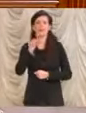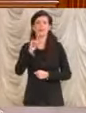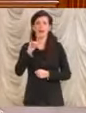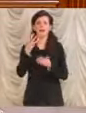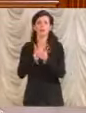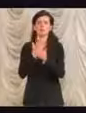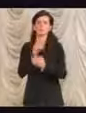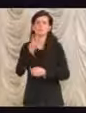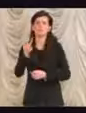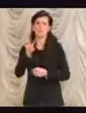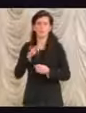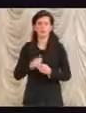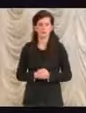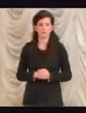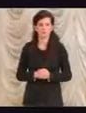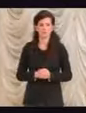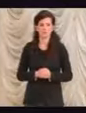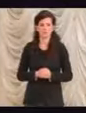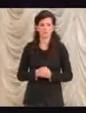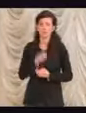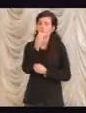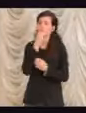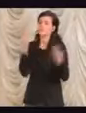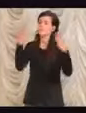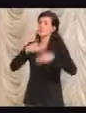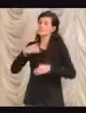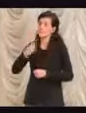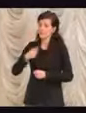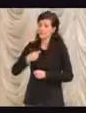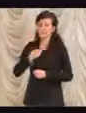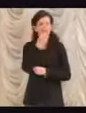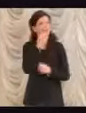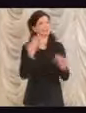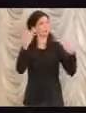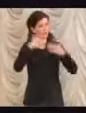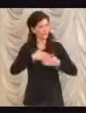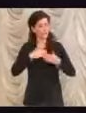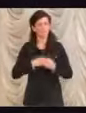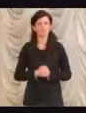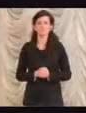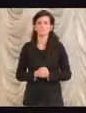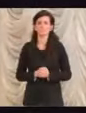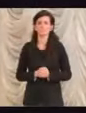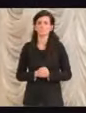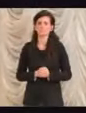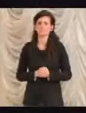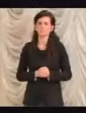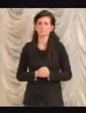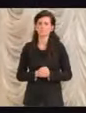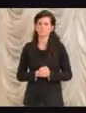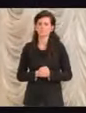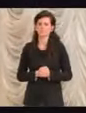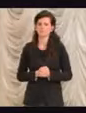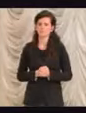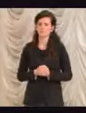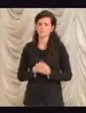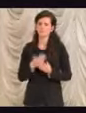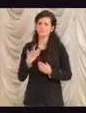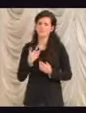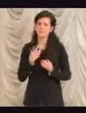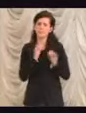sera precedente io le vorrei chiedere una riflessione sul fattore di cui alcune